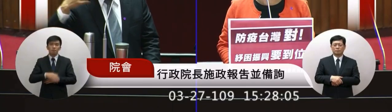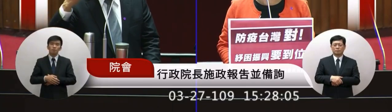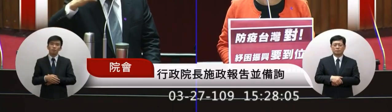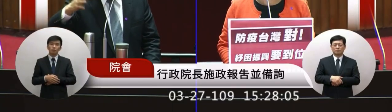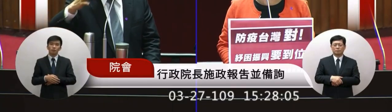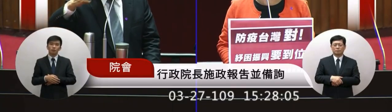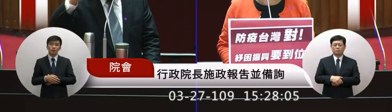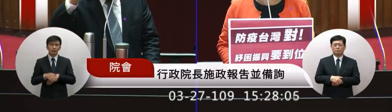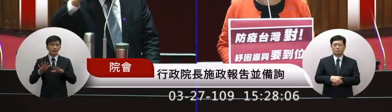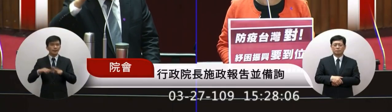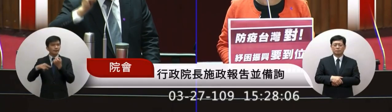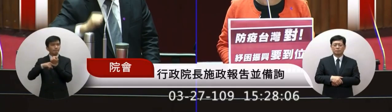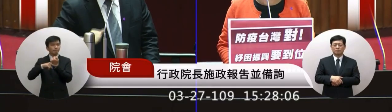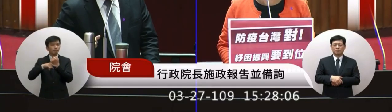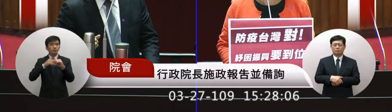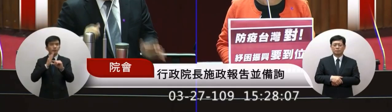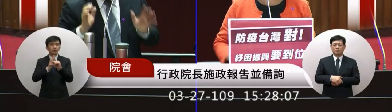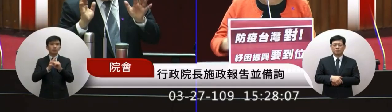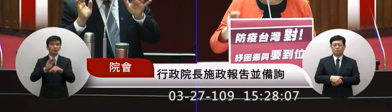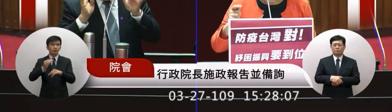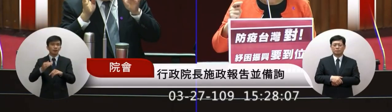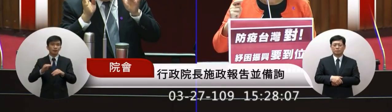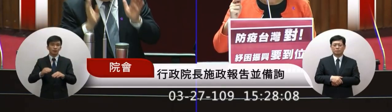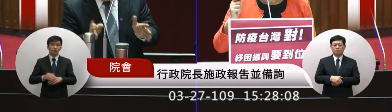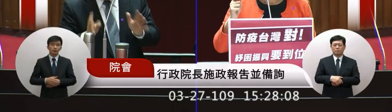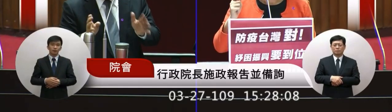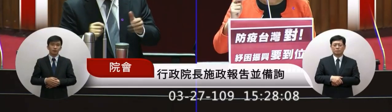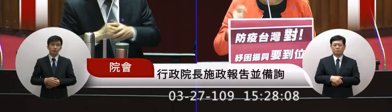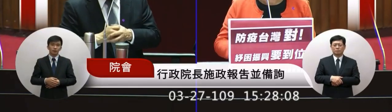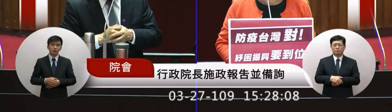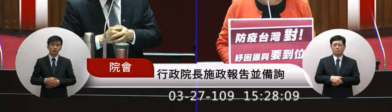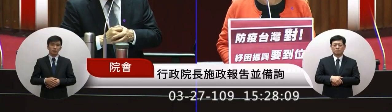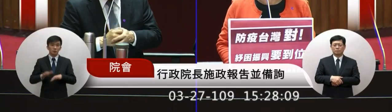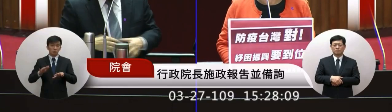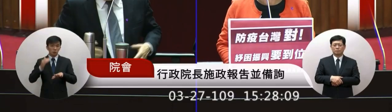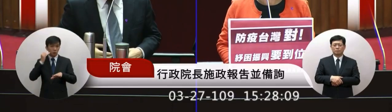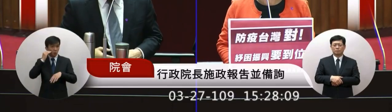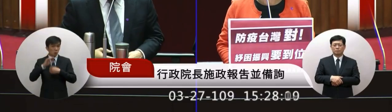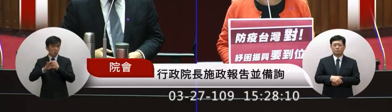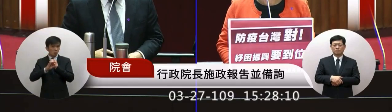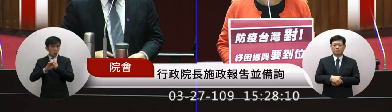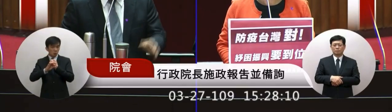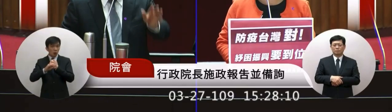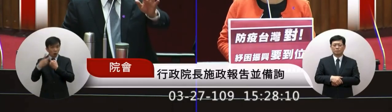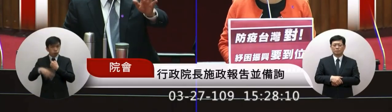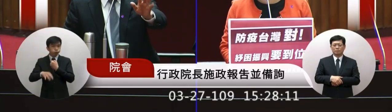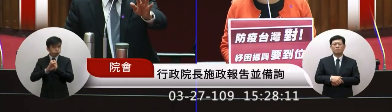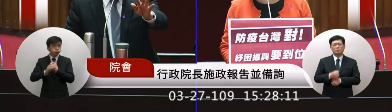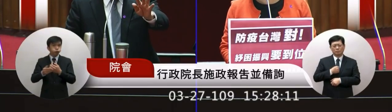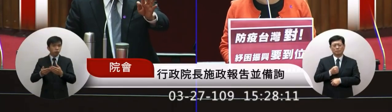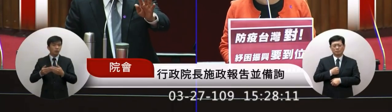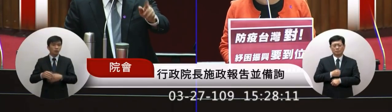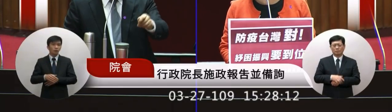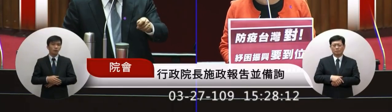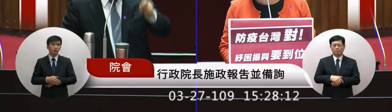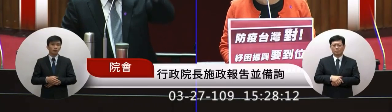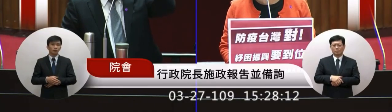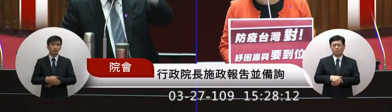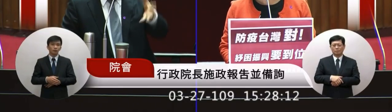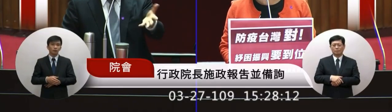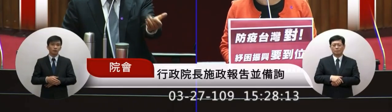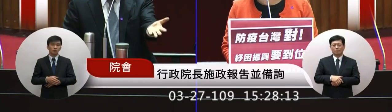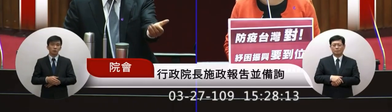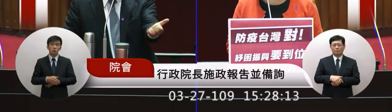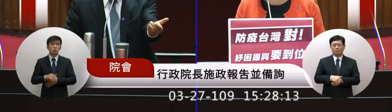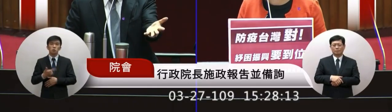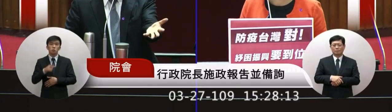在拢在研究啦，会个那一个测试成功，倒一个测试呢， 我知啊， 这袂当发表